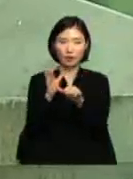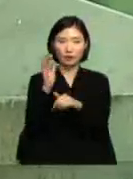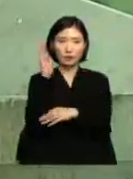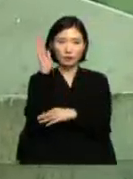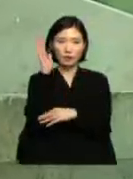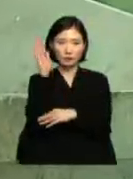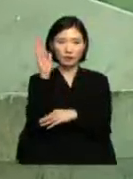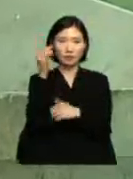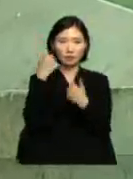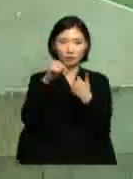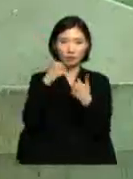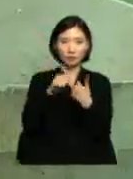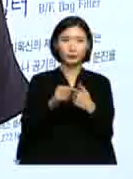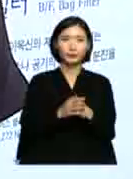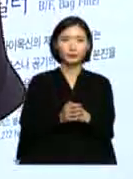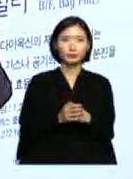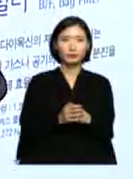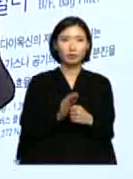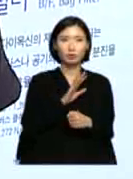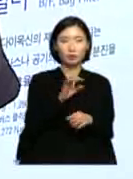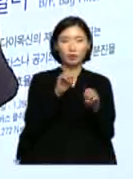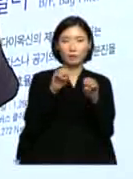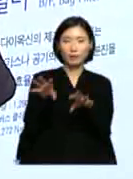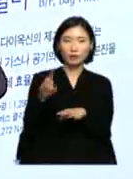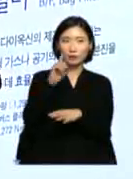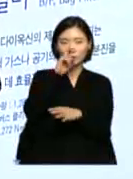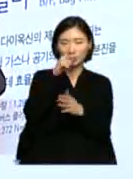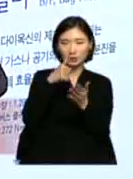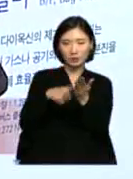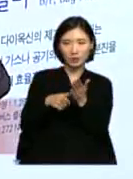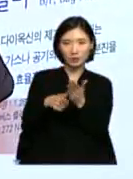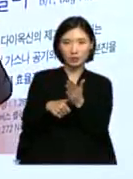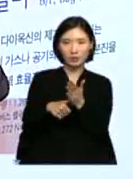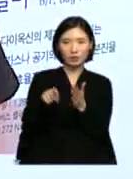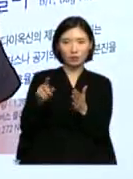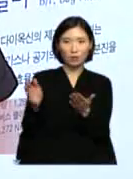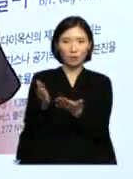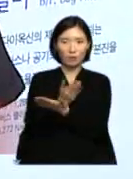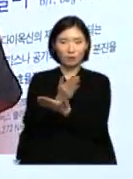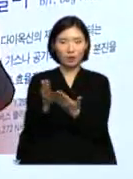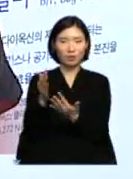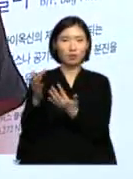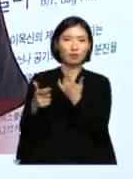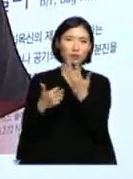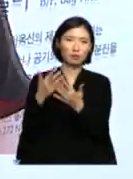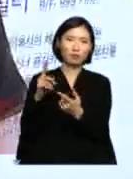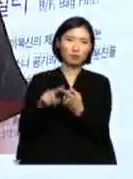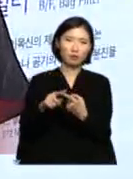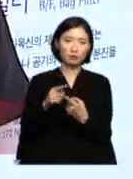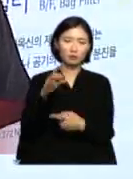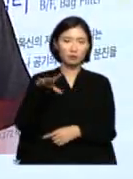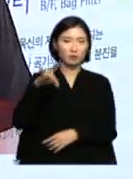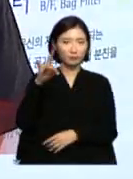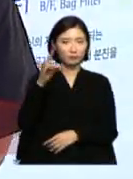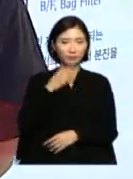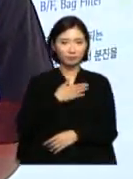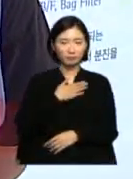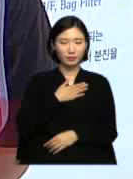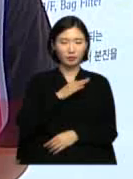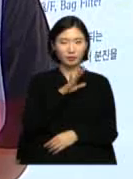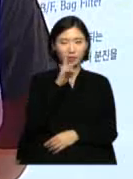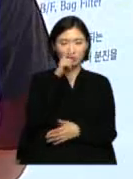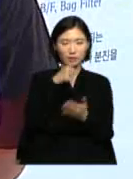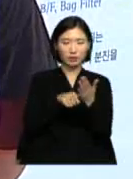스토리텔링입니다. 우리가 버린 쓰레기들이 여기서 분류돼가지고 태워진다는 걸 처음 알았고, 저희가 쓰레기를